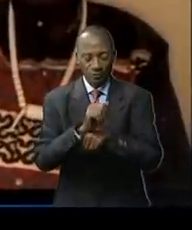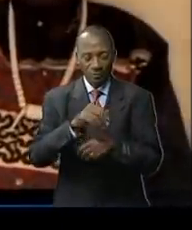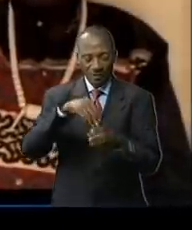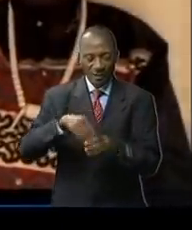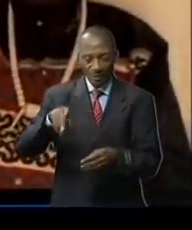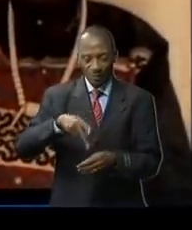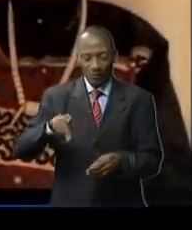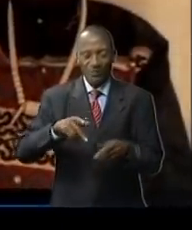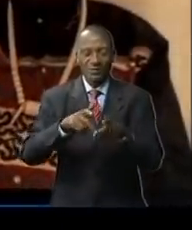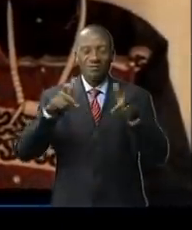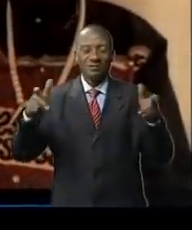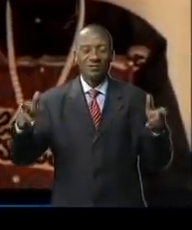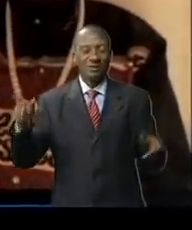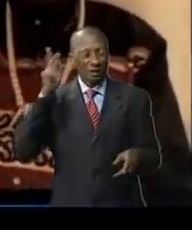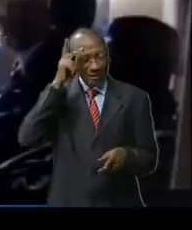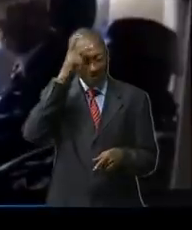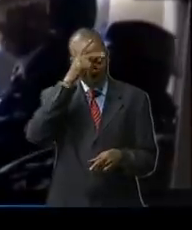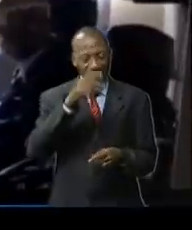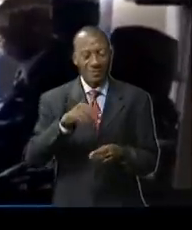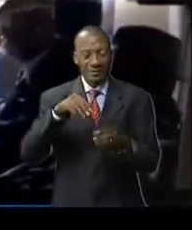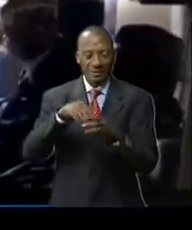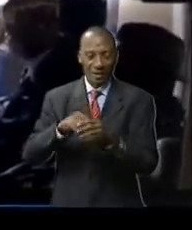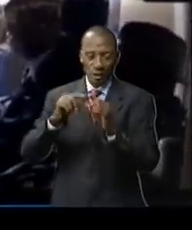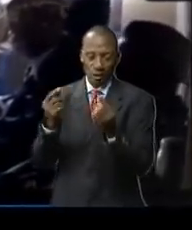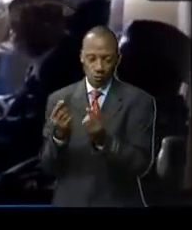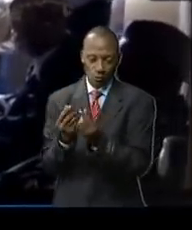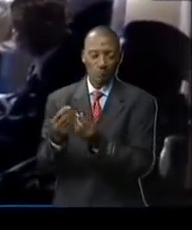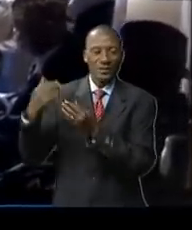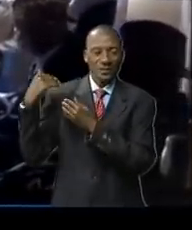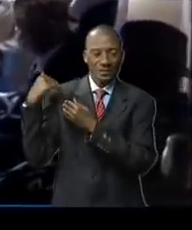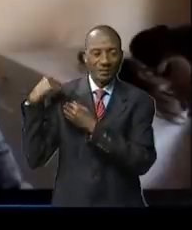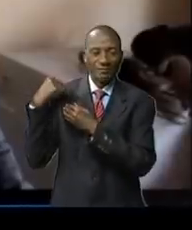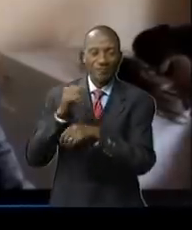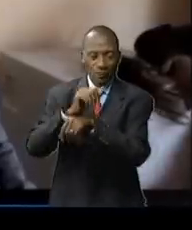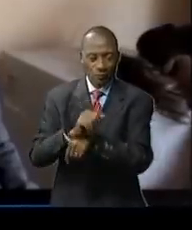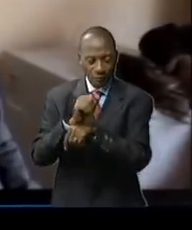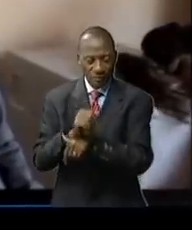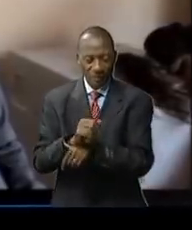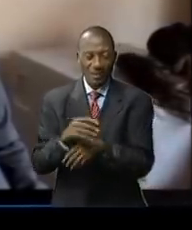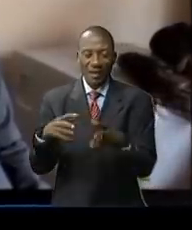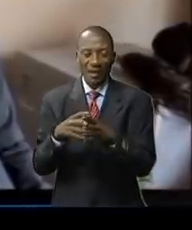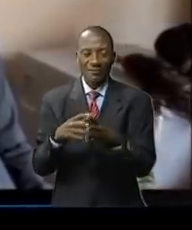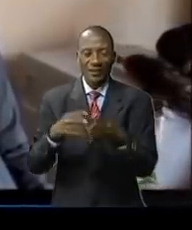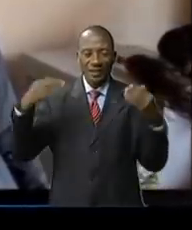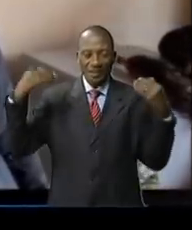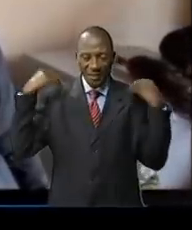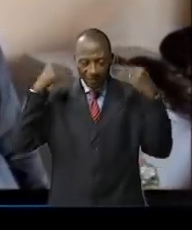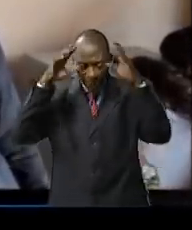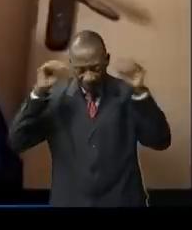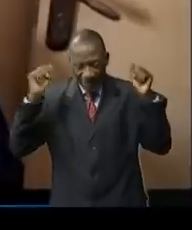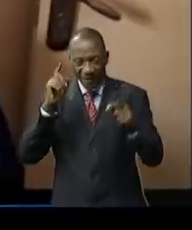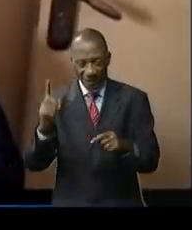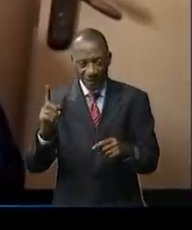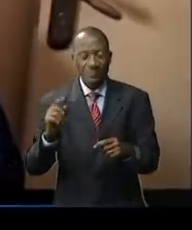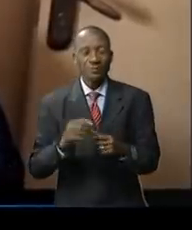au sein de l'Alliance nationale des autorités traditionnelles en ATEC, dirigés par le grand chef Kapunda Lubenge Boalia Sanka II, ont